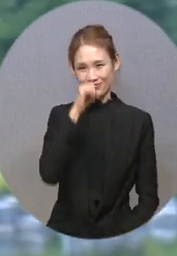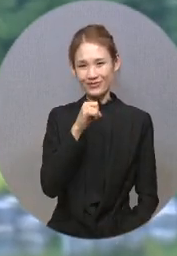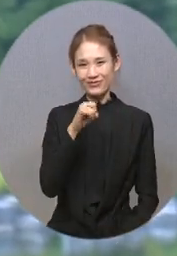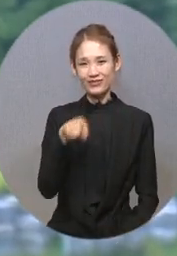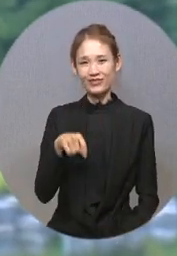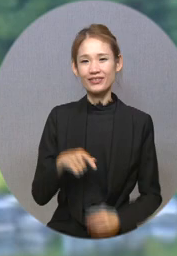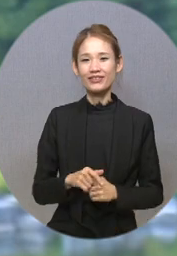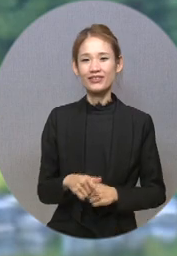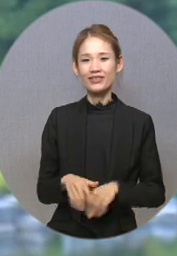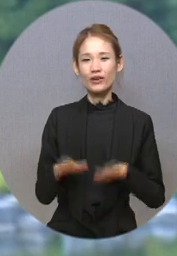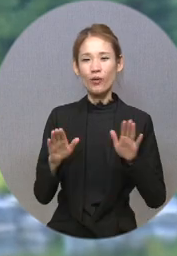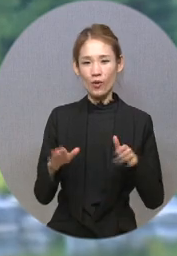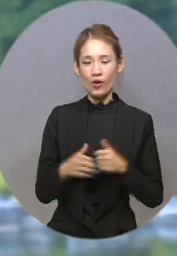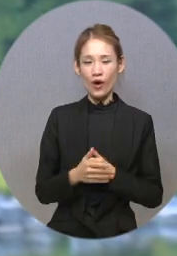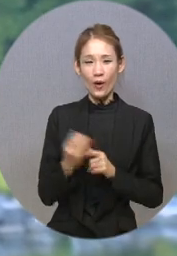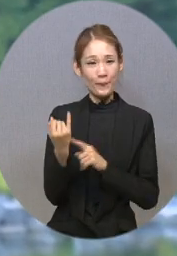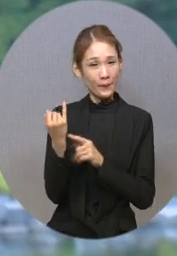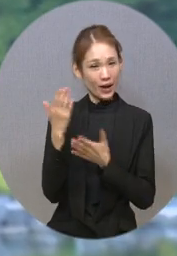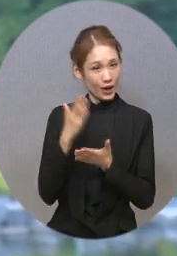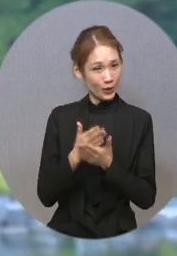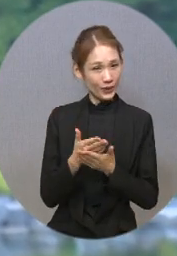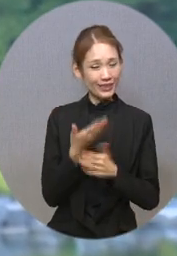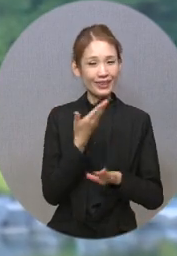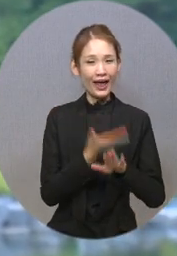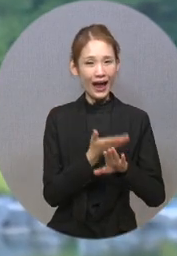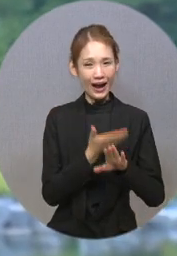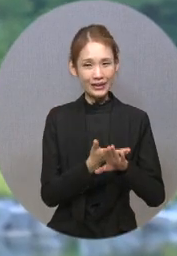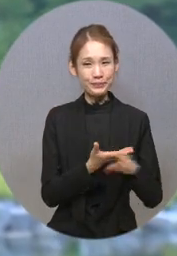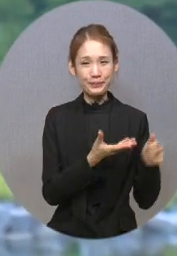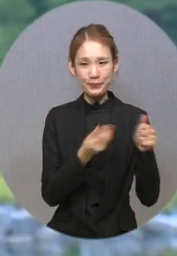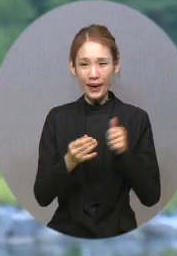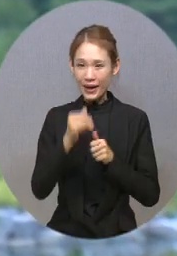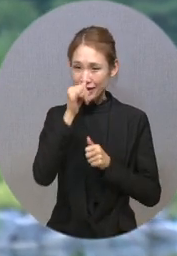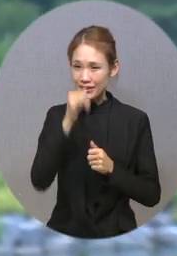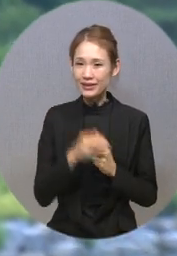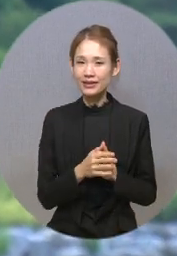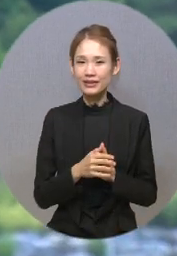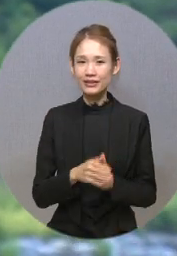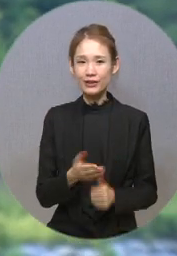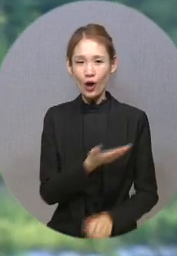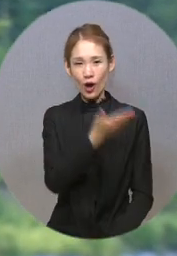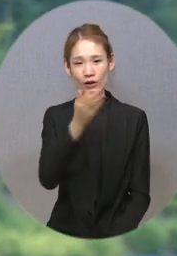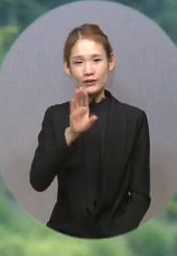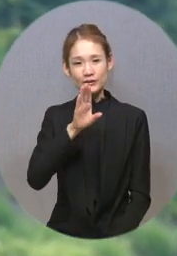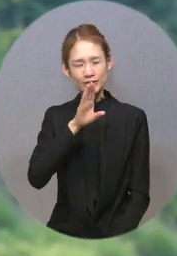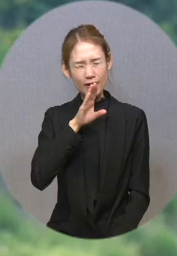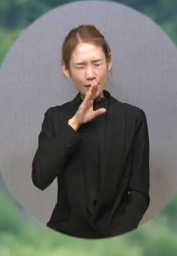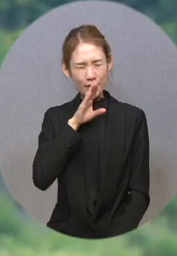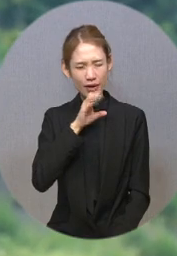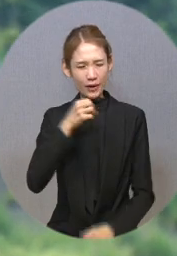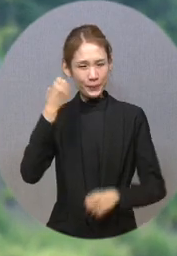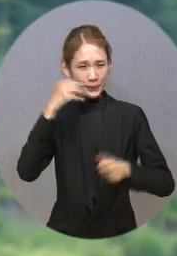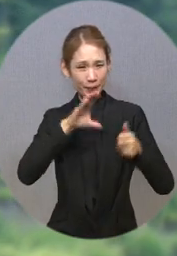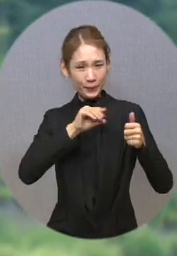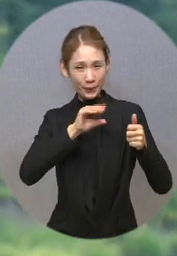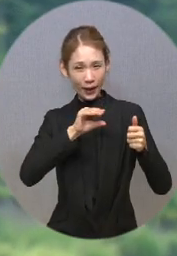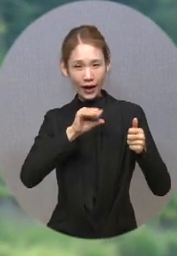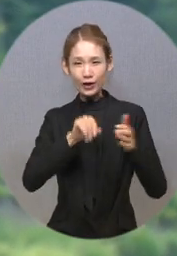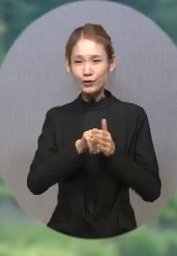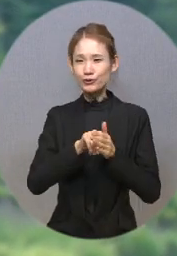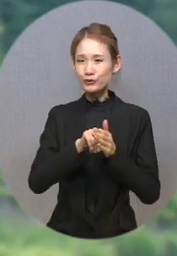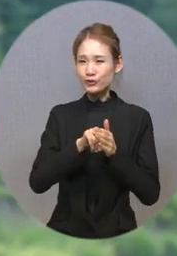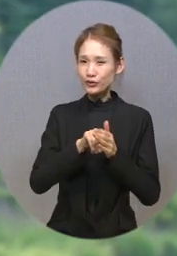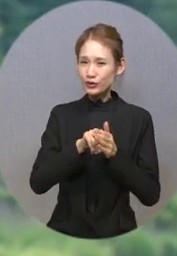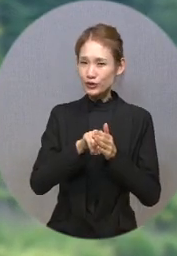근데 오늘 너 말고 또 다른 또 게스트분이 계신데 여러분 정말 연예계에 알려지지 않은